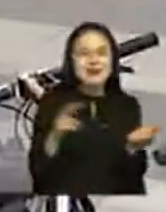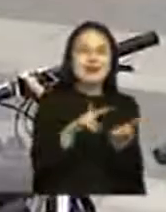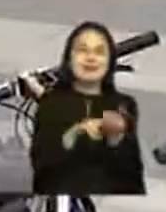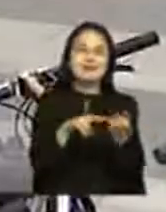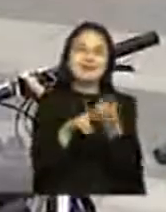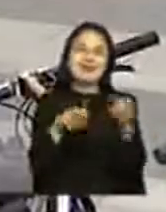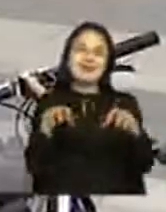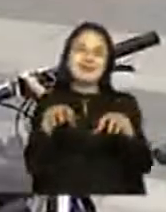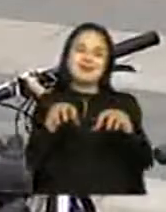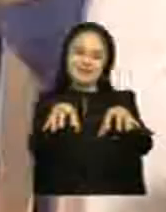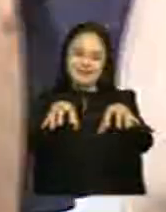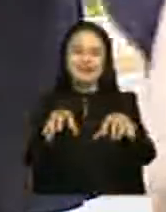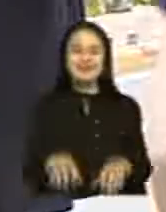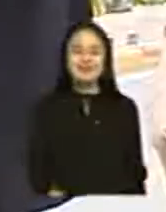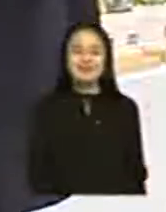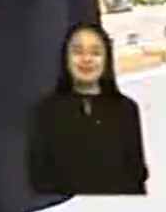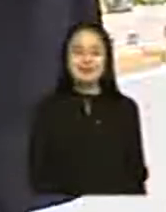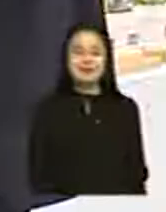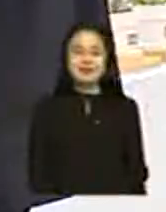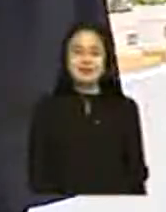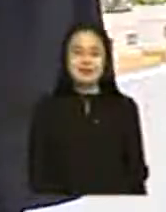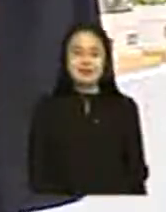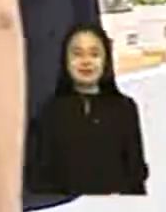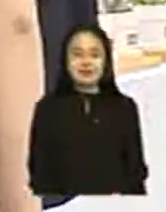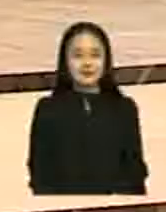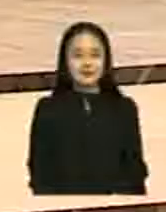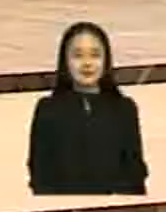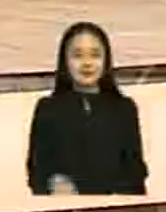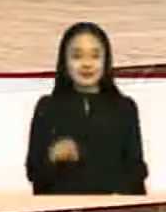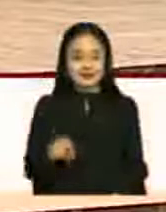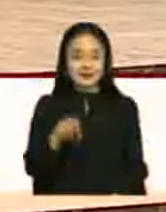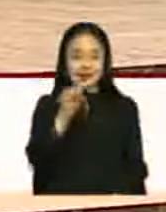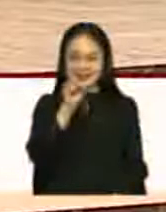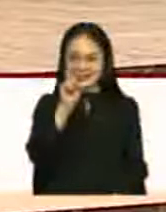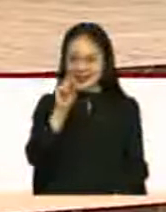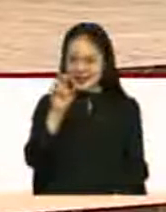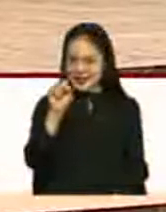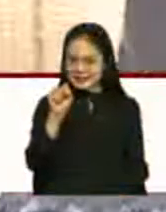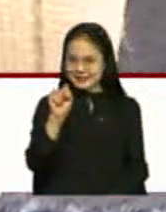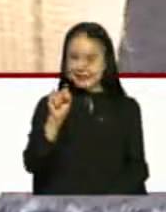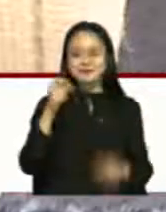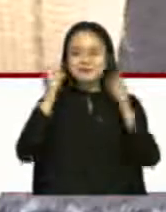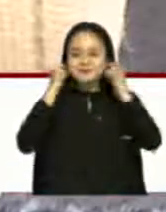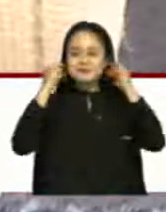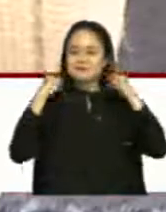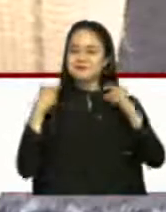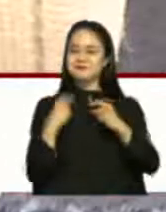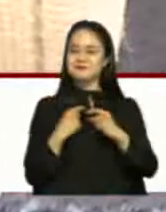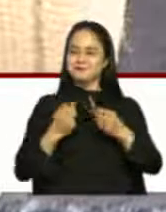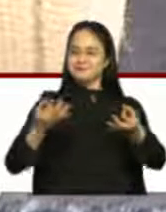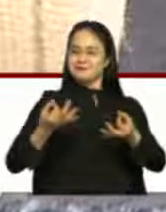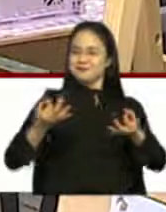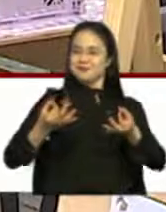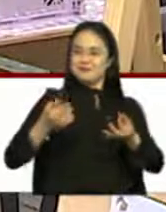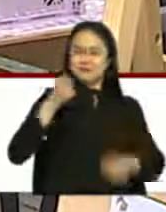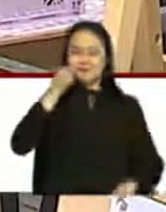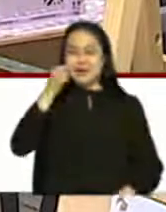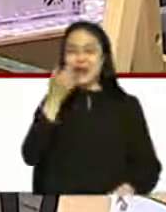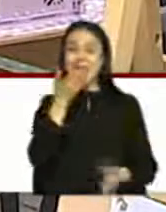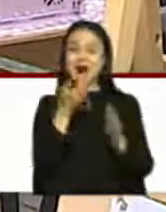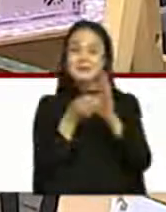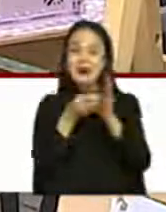담은 시장이 열렸습니다. 시장엔 소위 인싸가 될 수 있는 반지와 목걸이, 각종 패션 용품이